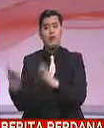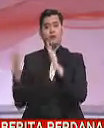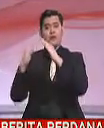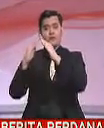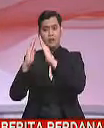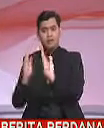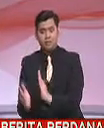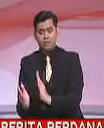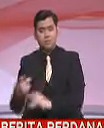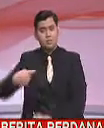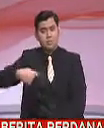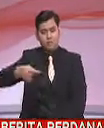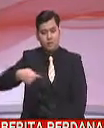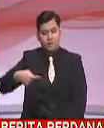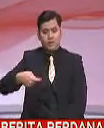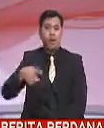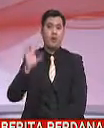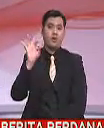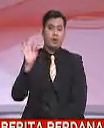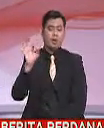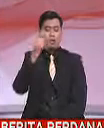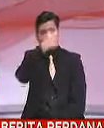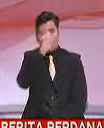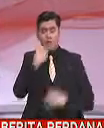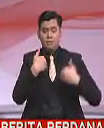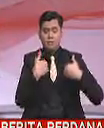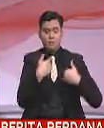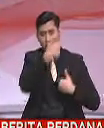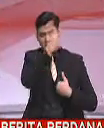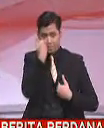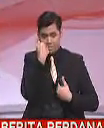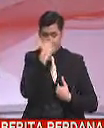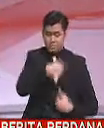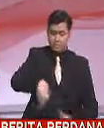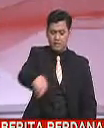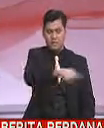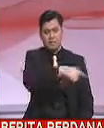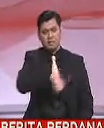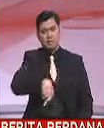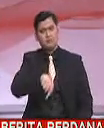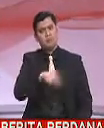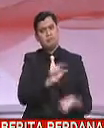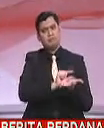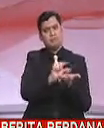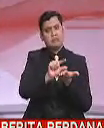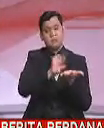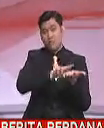mereka sememangnya daripada golongan pendapatan sangat-sangat rendah sekali.